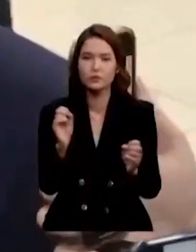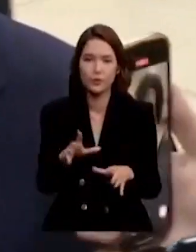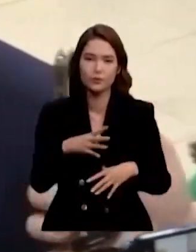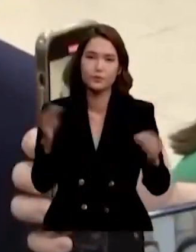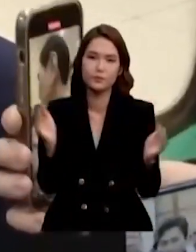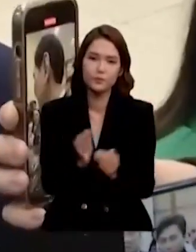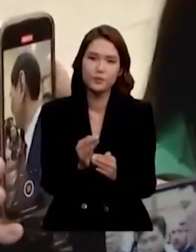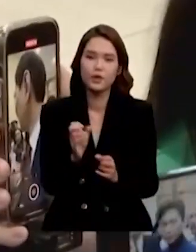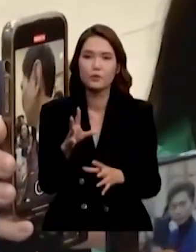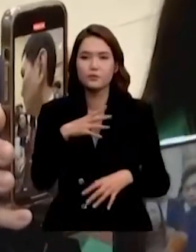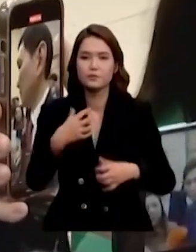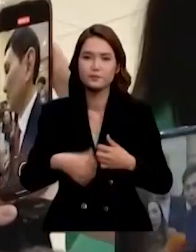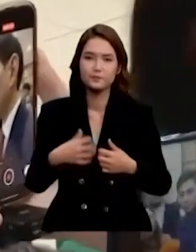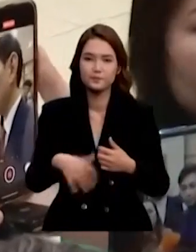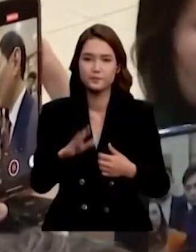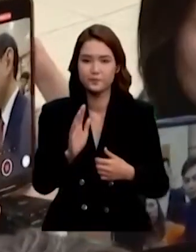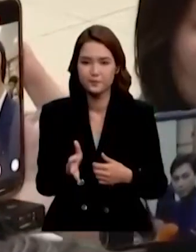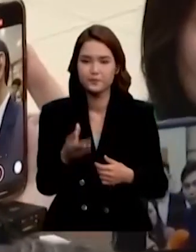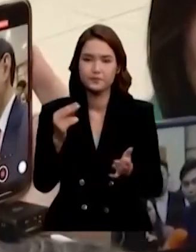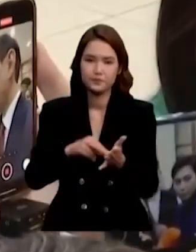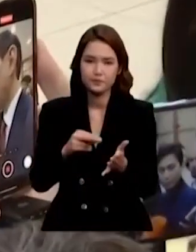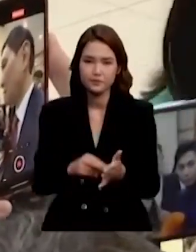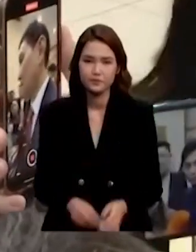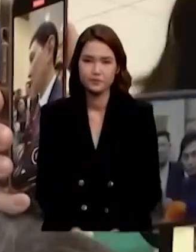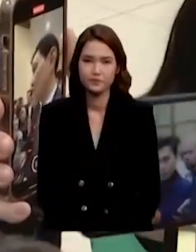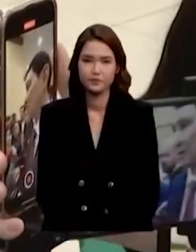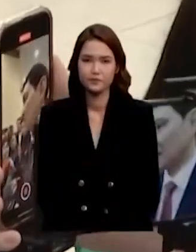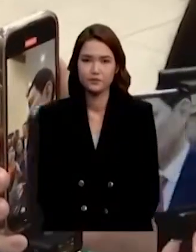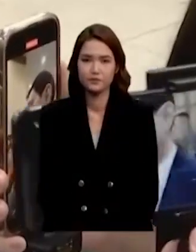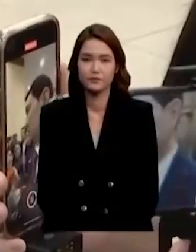может, будут применены новые методы. Должно быть меньше.